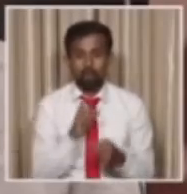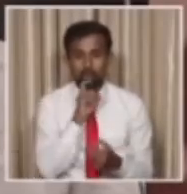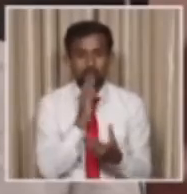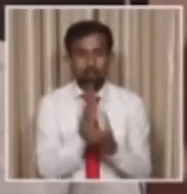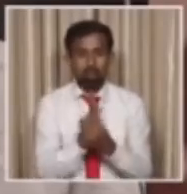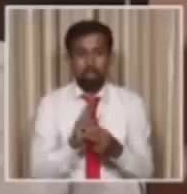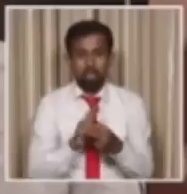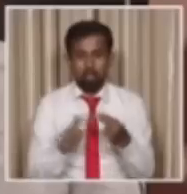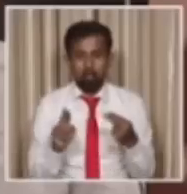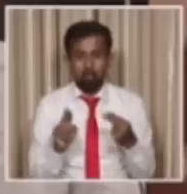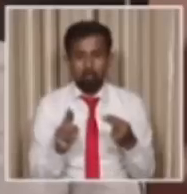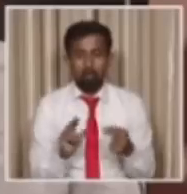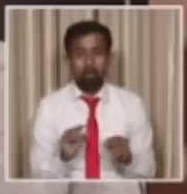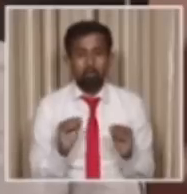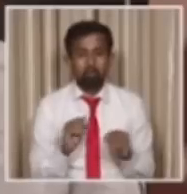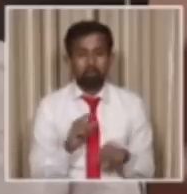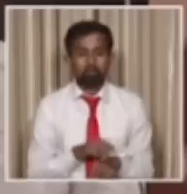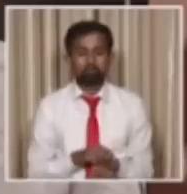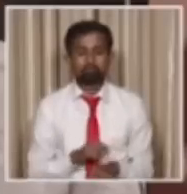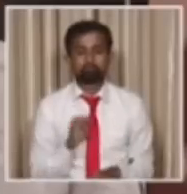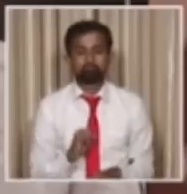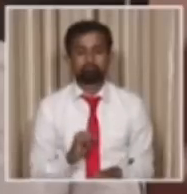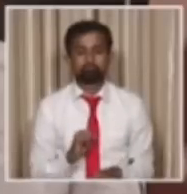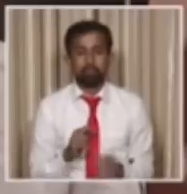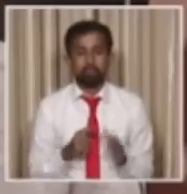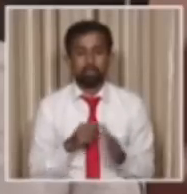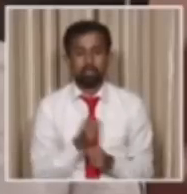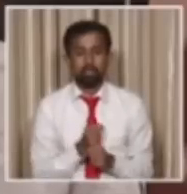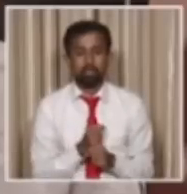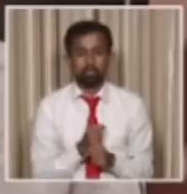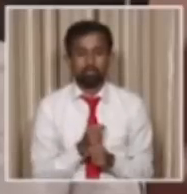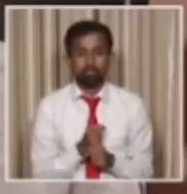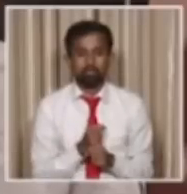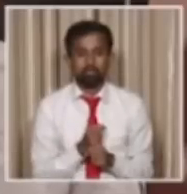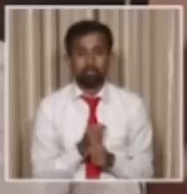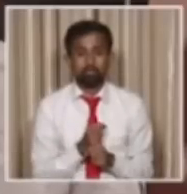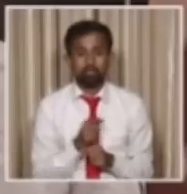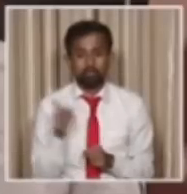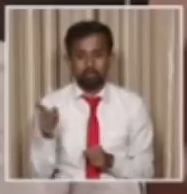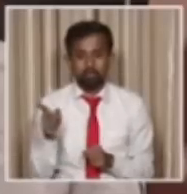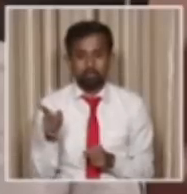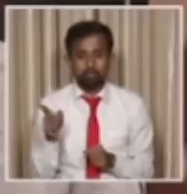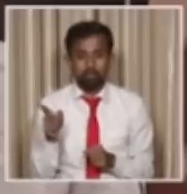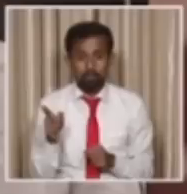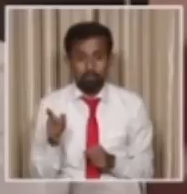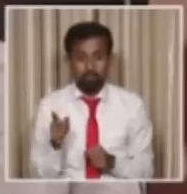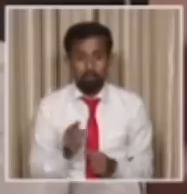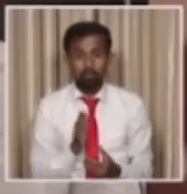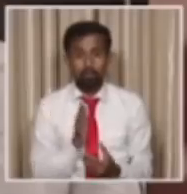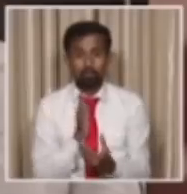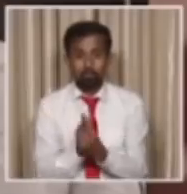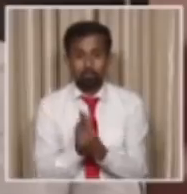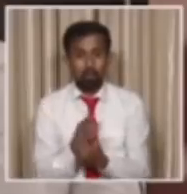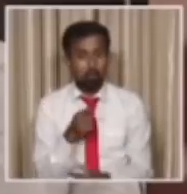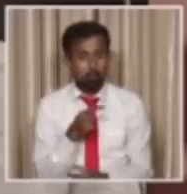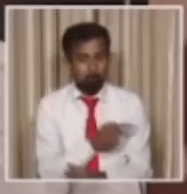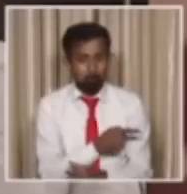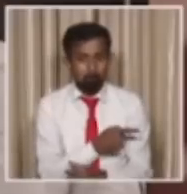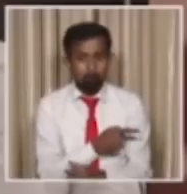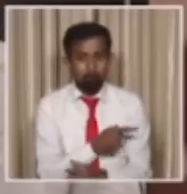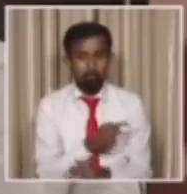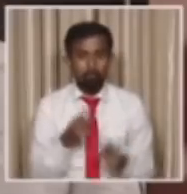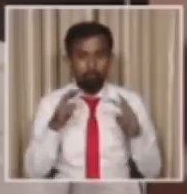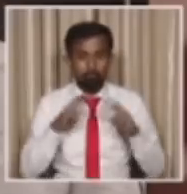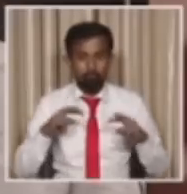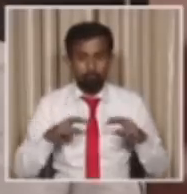කියලා. නමුත් මොනවාද අවාසනාවකට උනේ? නීතිපති දෙපාර්තමේන්තුවෙන් එයාට ඉන්ඩයිට්මන්ට් එකක් දැම්මා. මෙහෙම